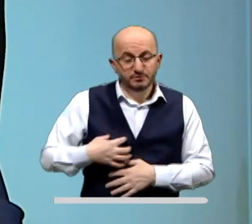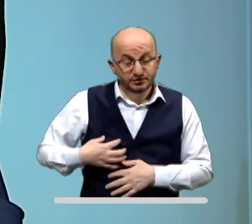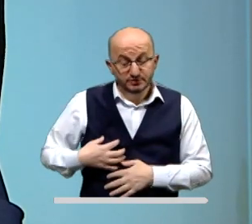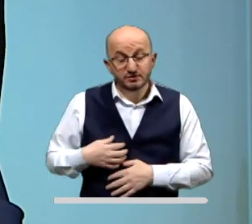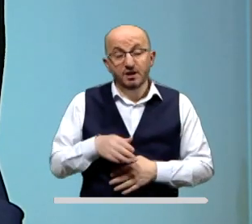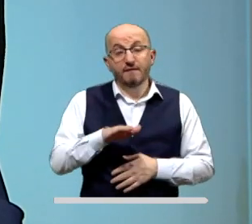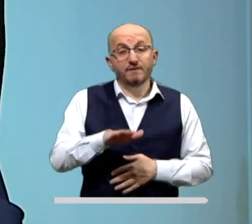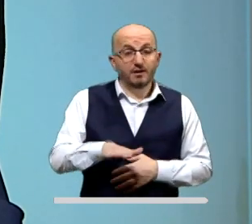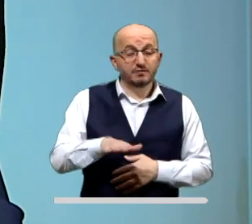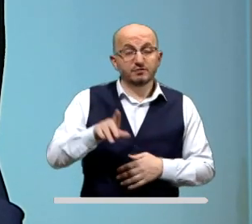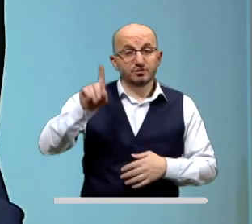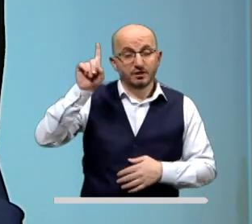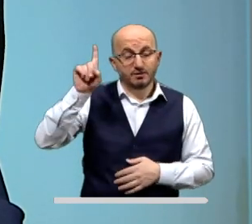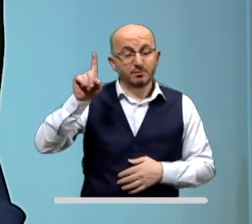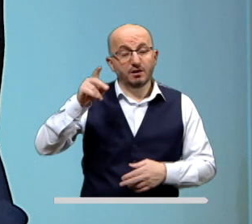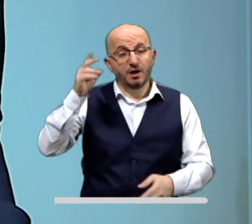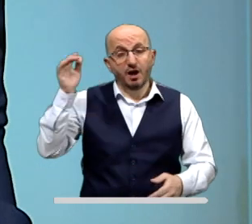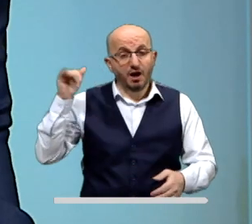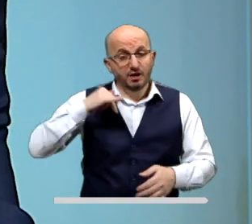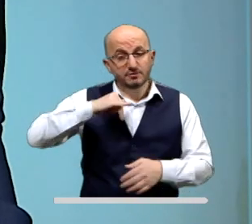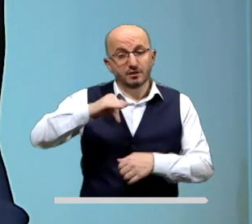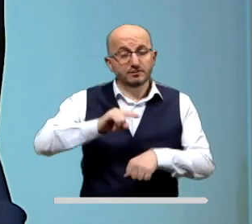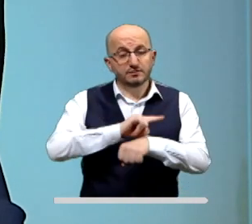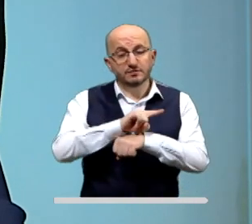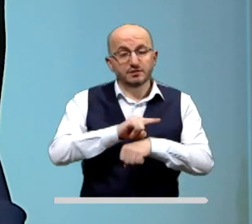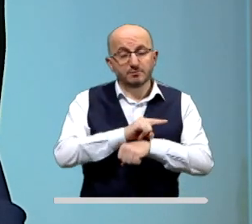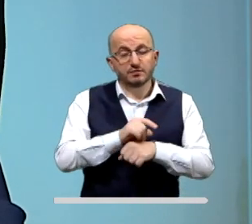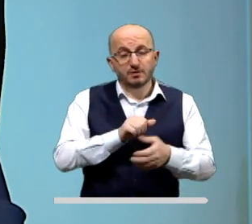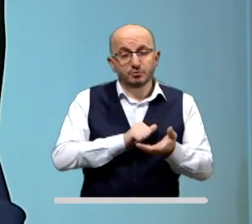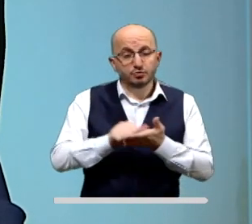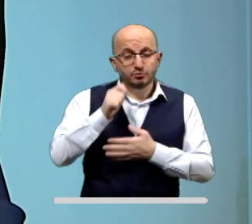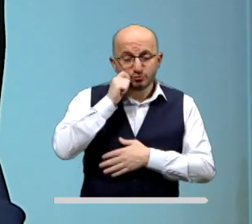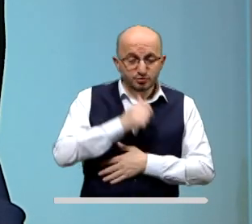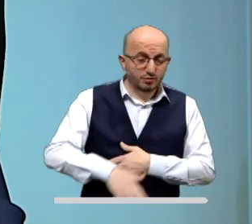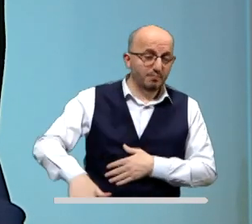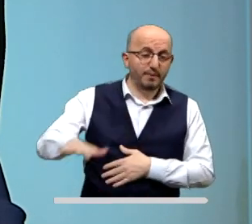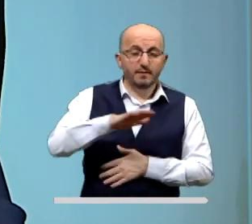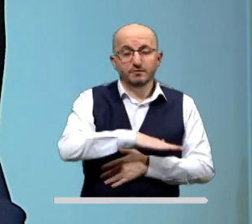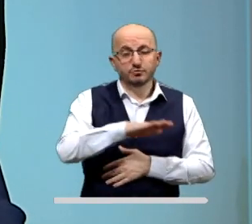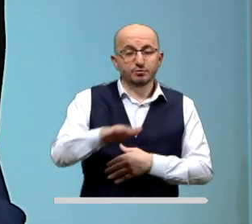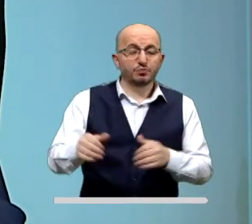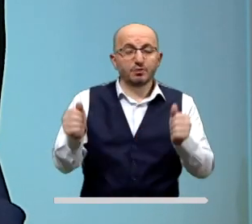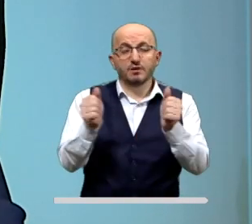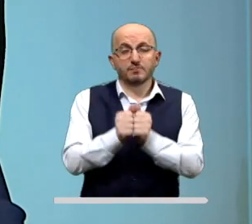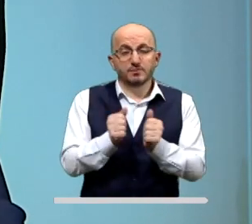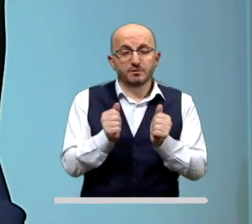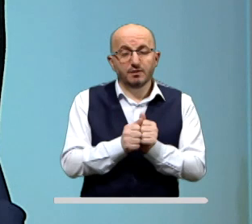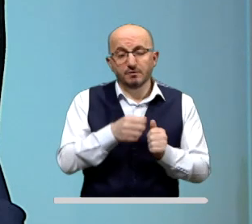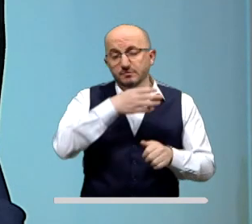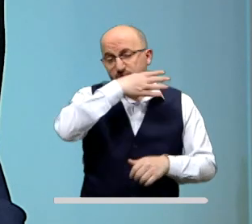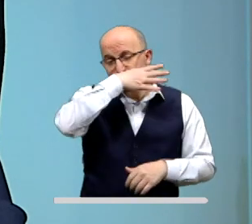evladına Cenabı Hak en yakın zamanda Bütün Müslümanların çocuklarıyla birlikte Müptela olduğu